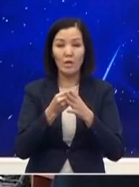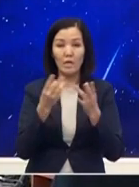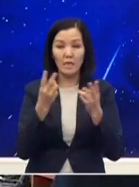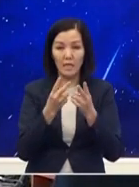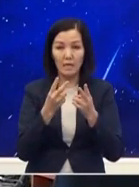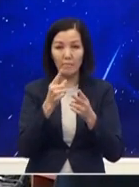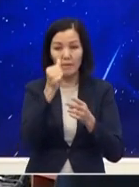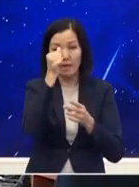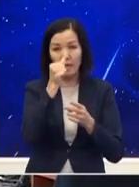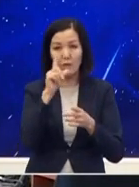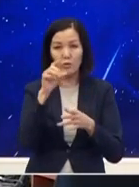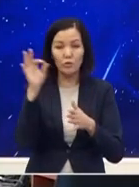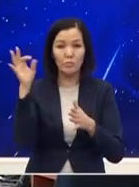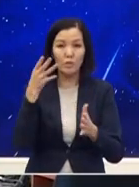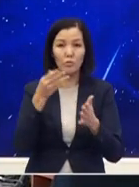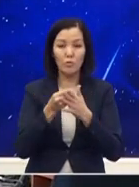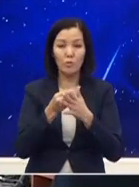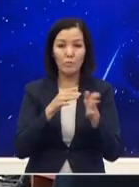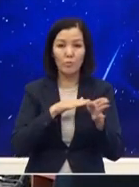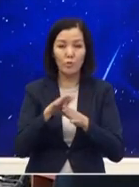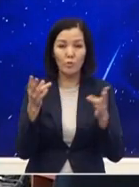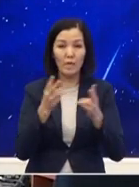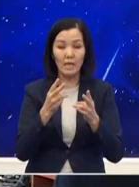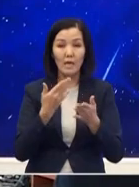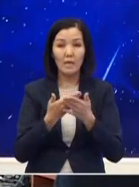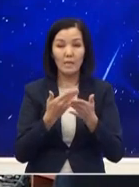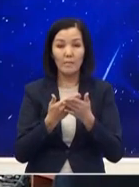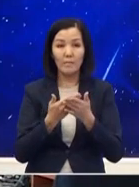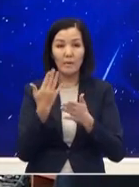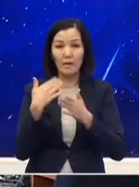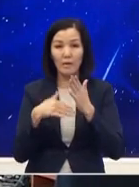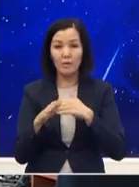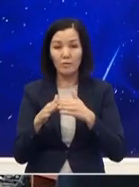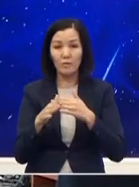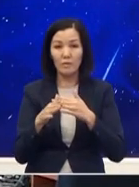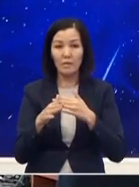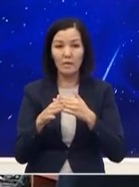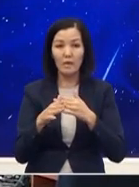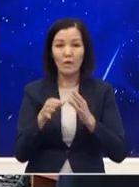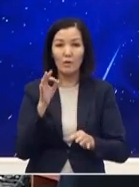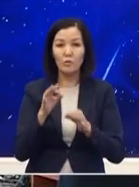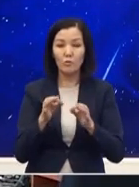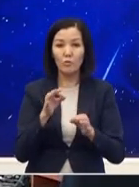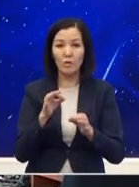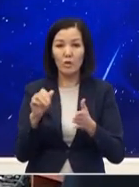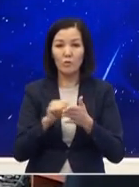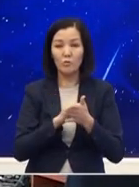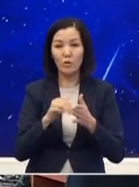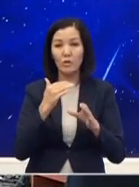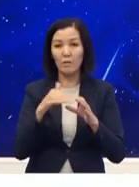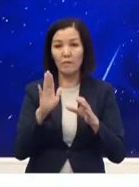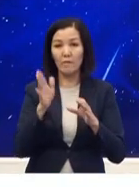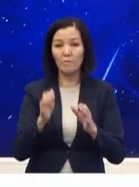және де бір айдың ішінде 100% төлеу мүмкіндігі бар. Егер төленбеген жағдайда біз оны мәжбүрлеп орындауға сот орындаушыларына жіберуге